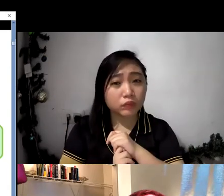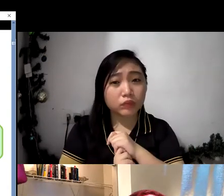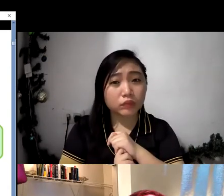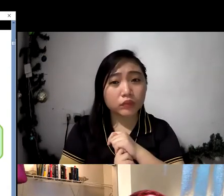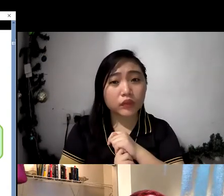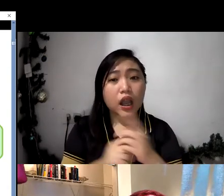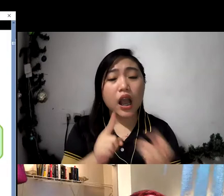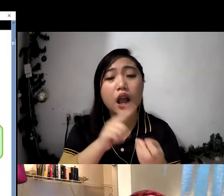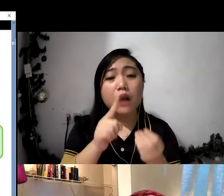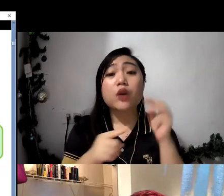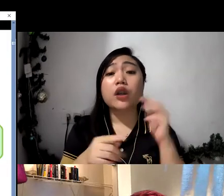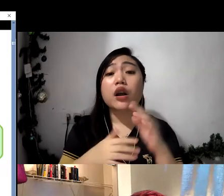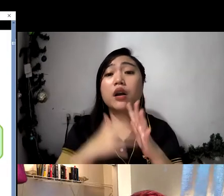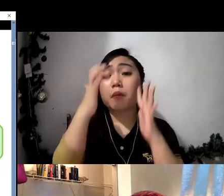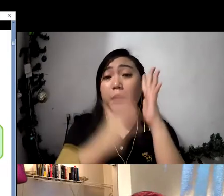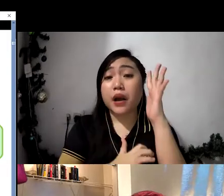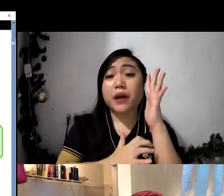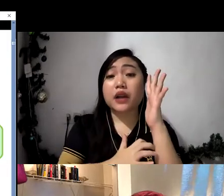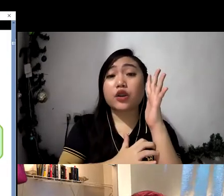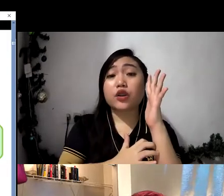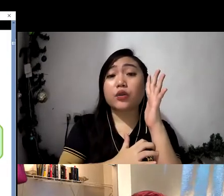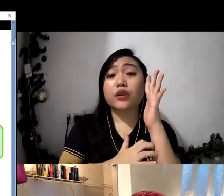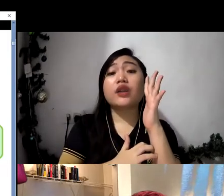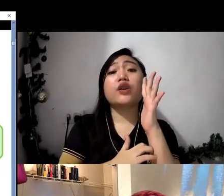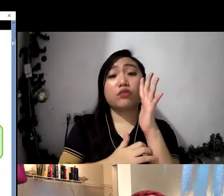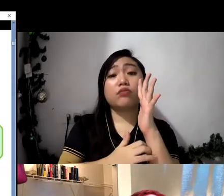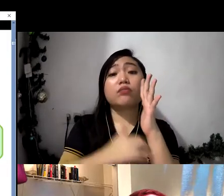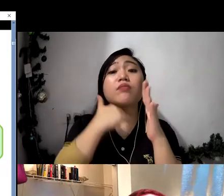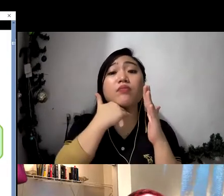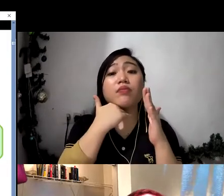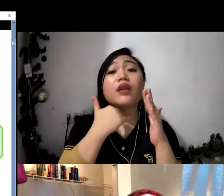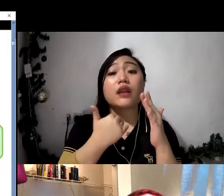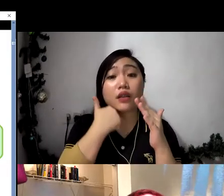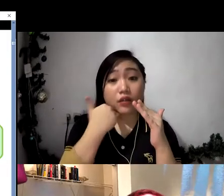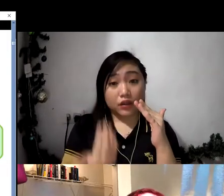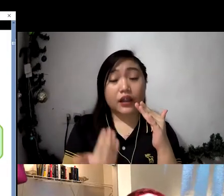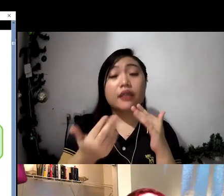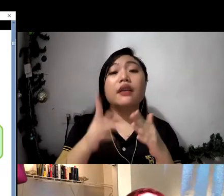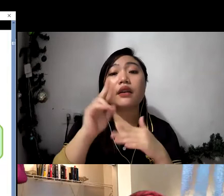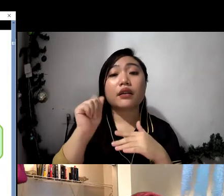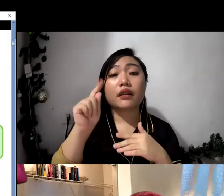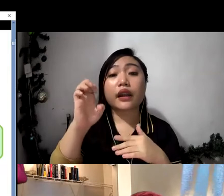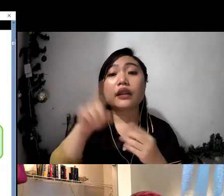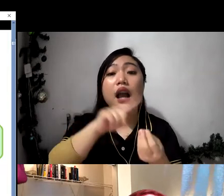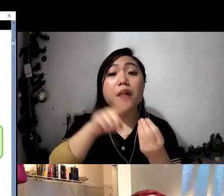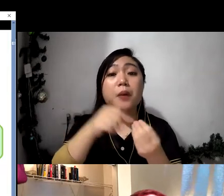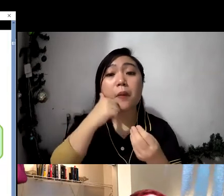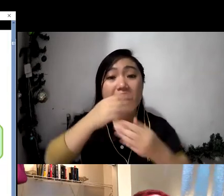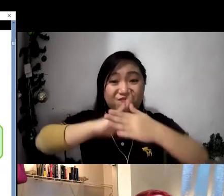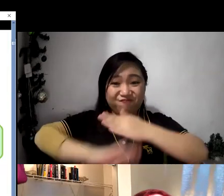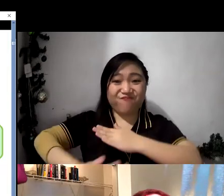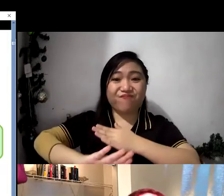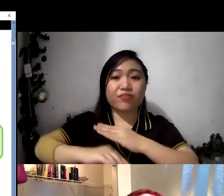mortality, no, reducing the mortality and morbidity rate of women giving birth. Na dapat, no,